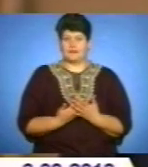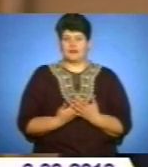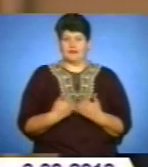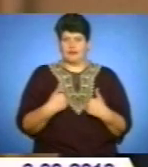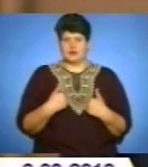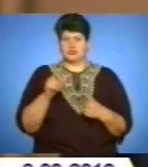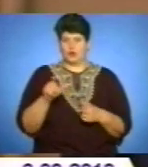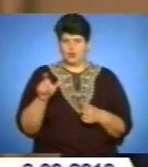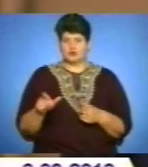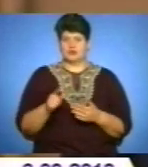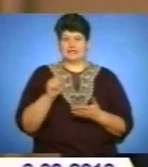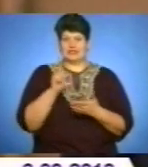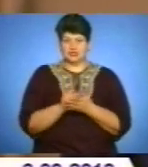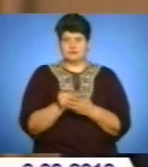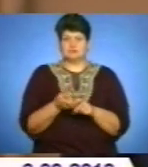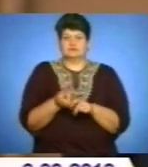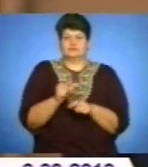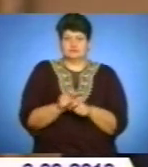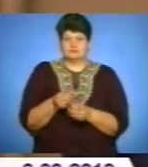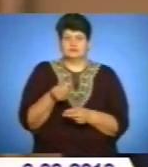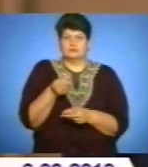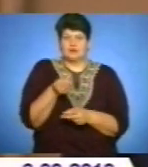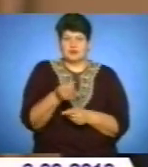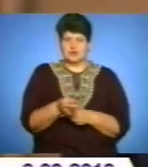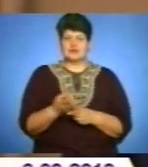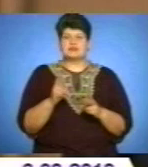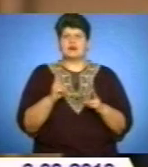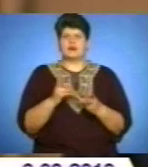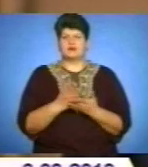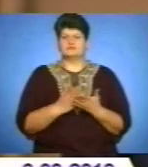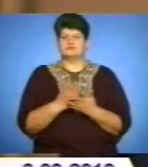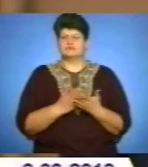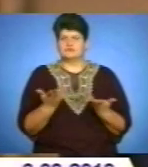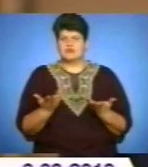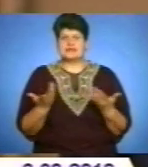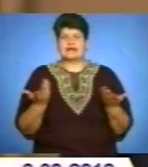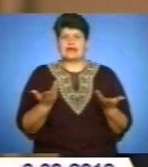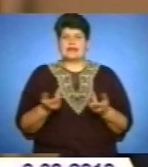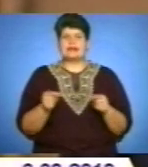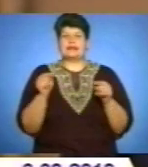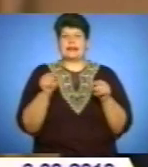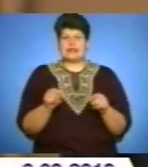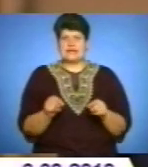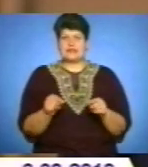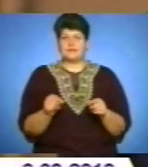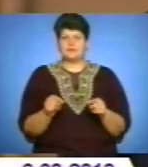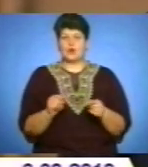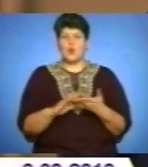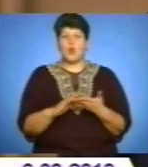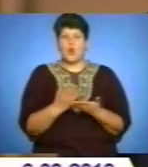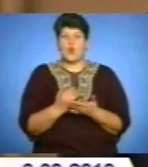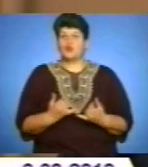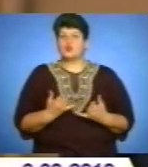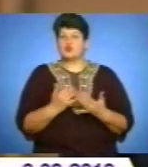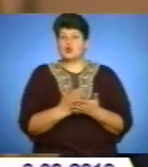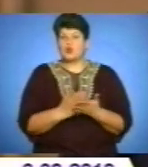наши люди должны переплачивать за какие такие заслуги и за какие такие услуги